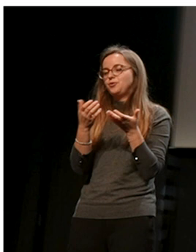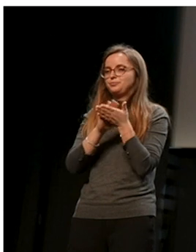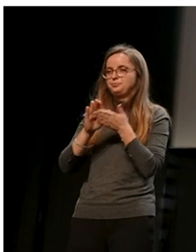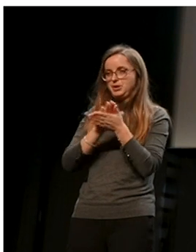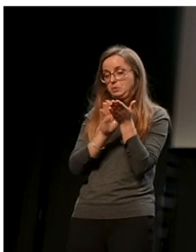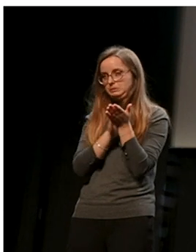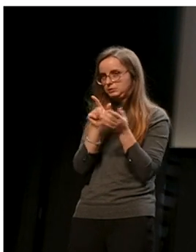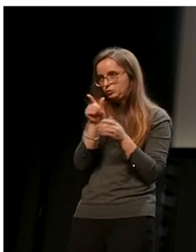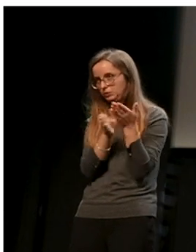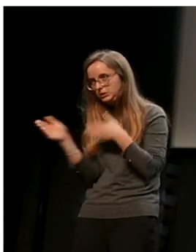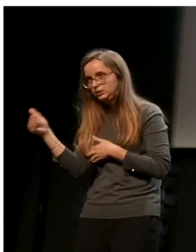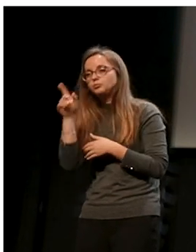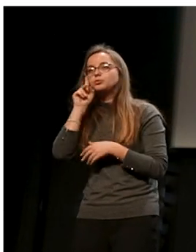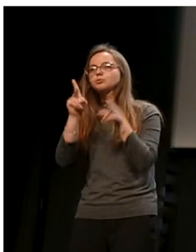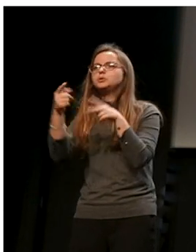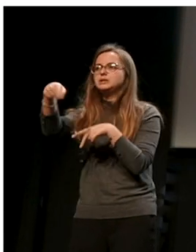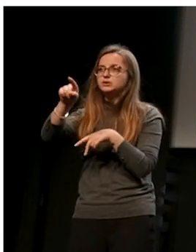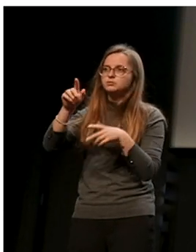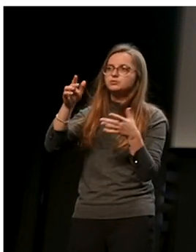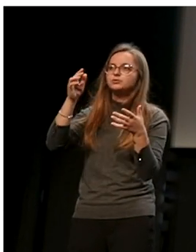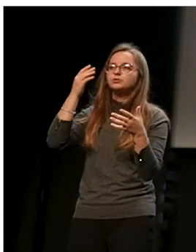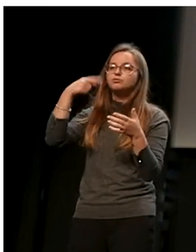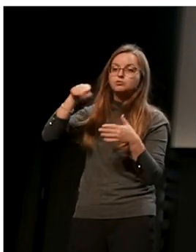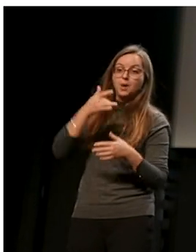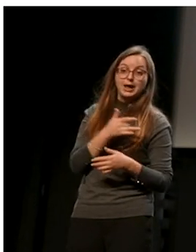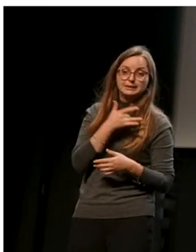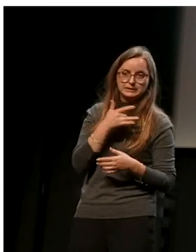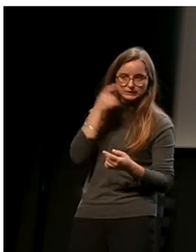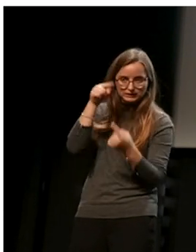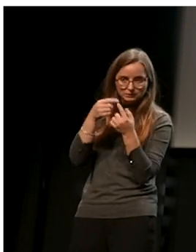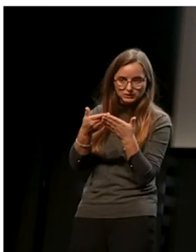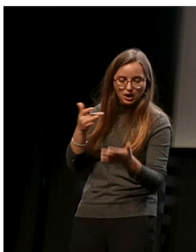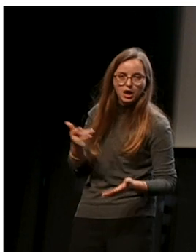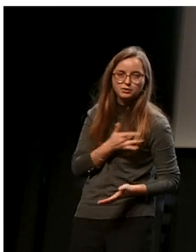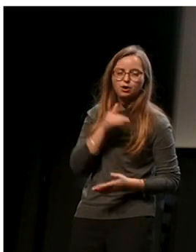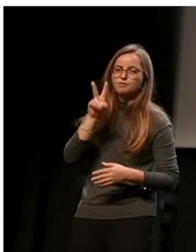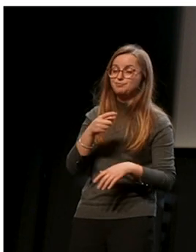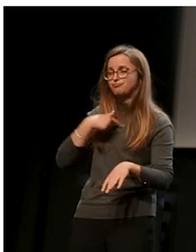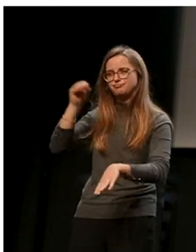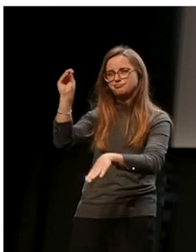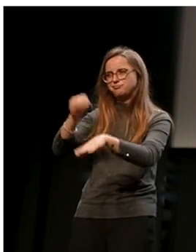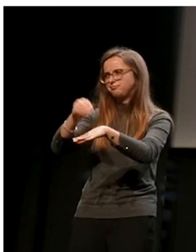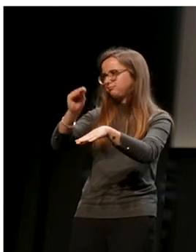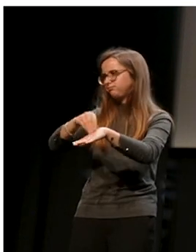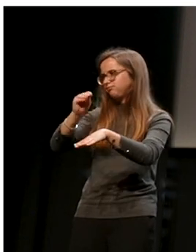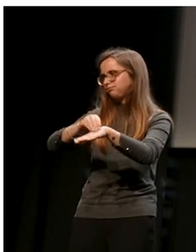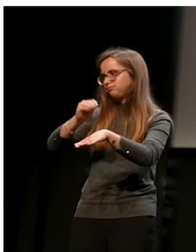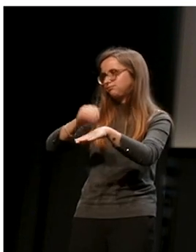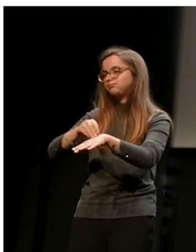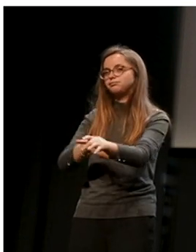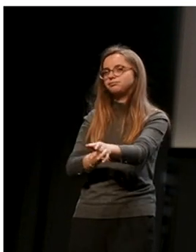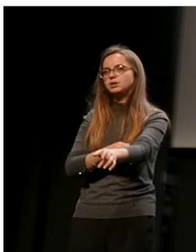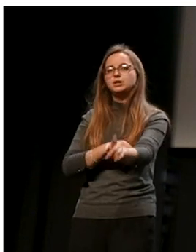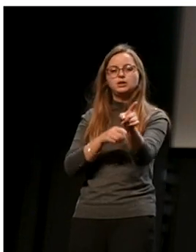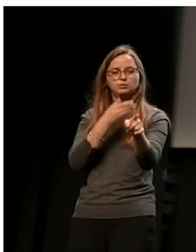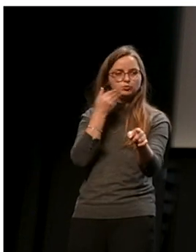en annexe, pour ceux qui s'intéressent au sujet, je conseille fortement, et là, Maud va m'en parler, parce que c'est toi qui nous l'as